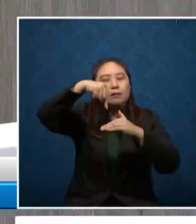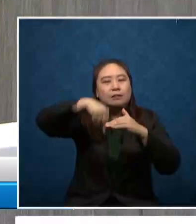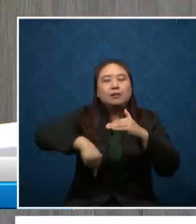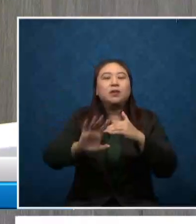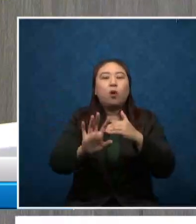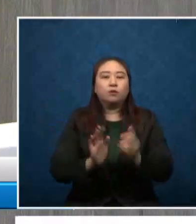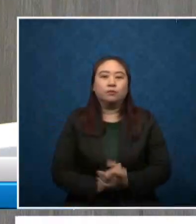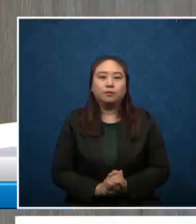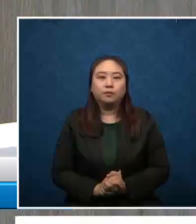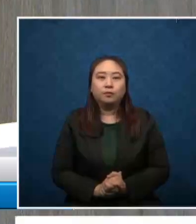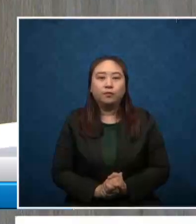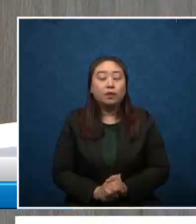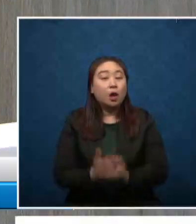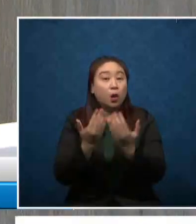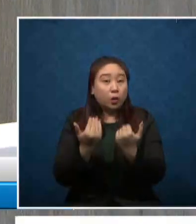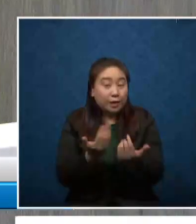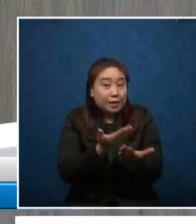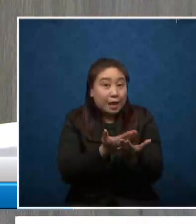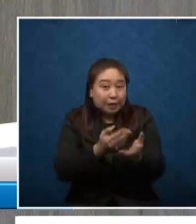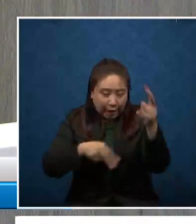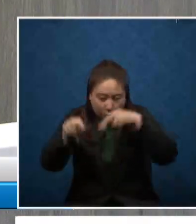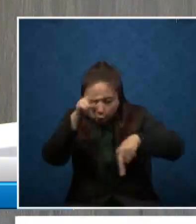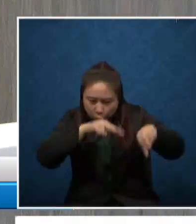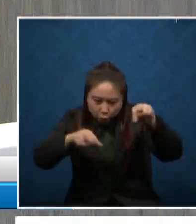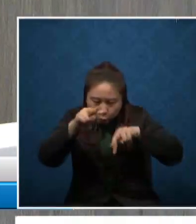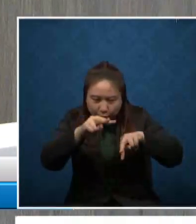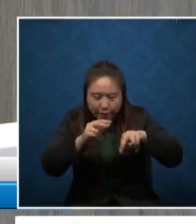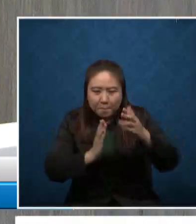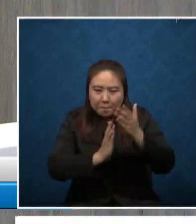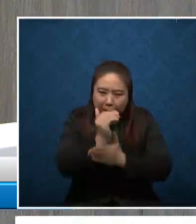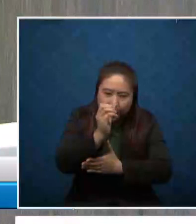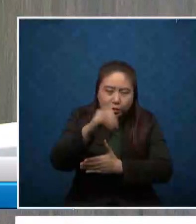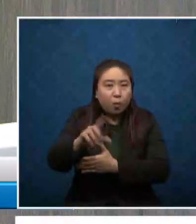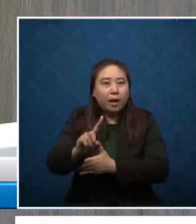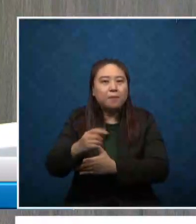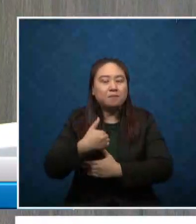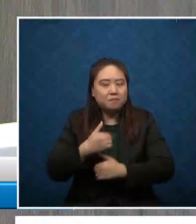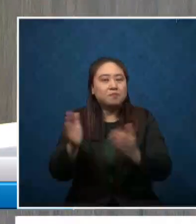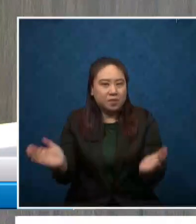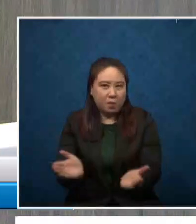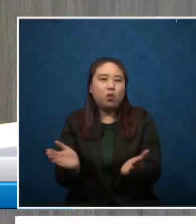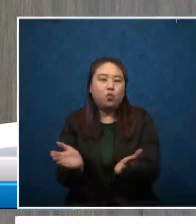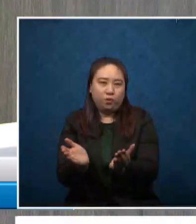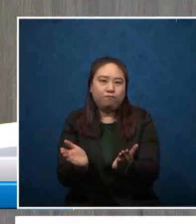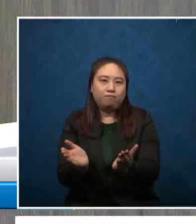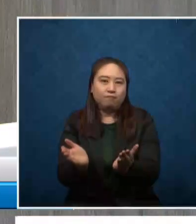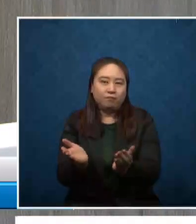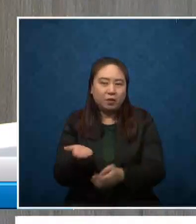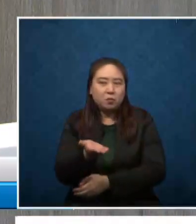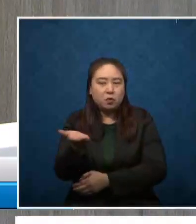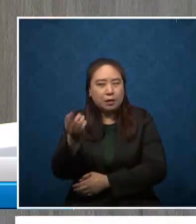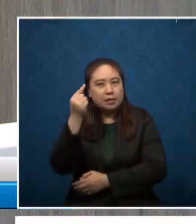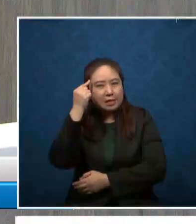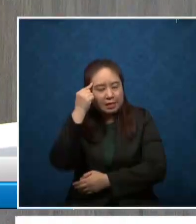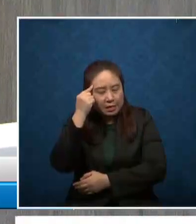ทีนี้สลับผลสำนิในการตวเงินแผ่นดินอัี้ก็สนบศูย์นะครับว่าท่านคิดได้รบ